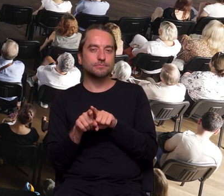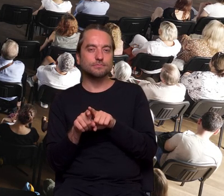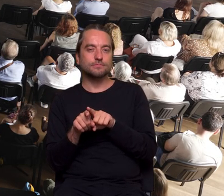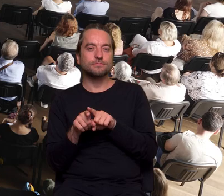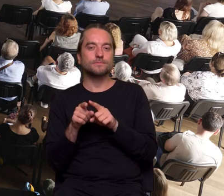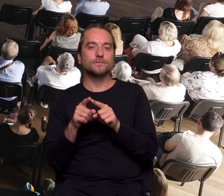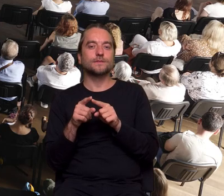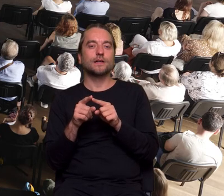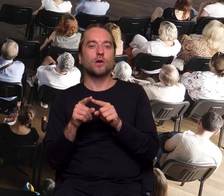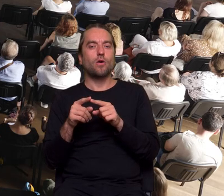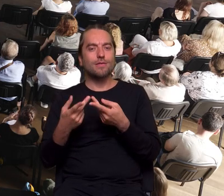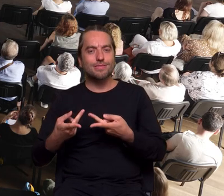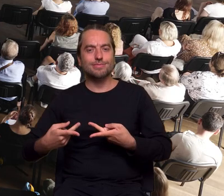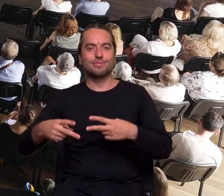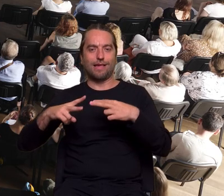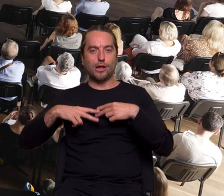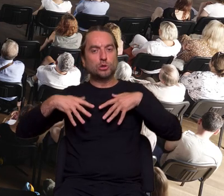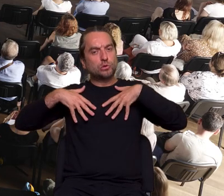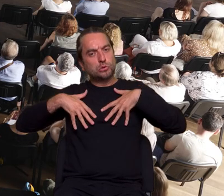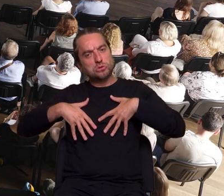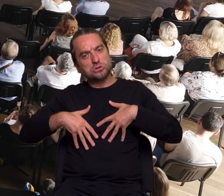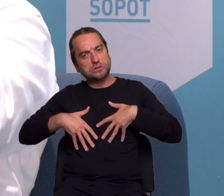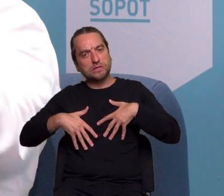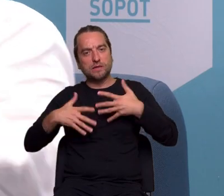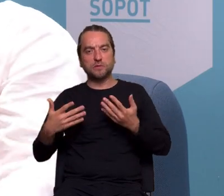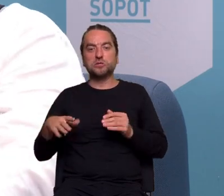które nam nadają tożsamość